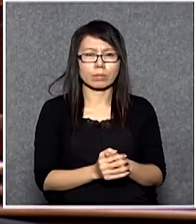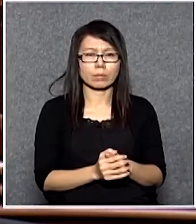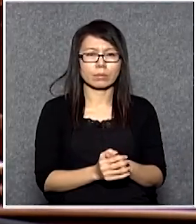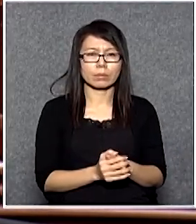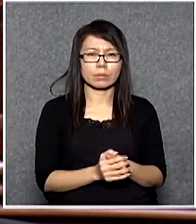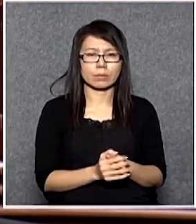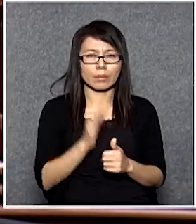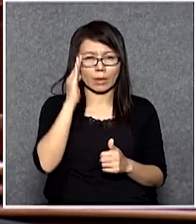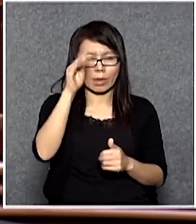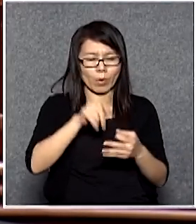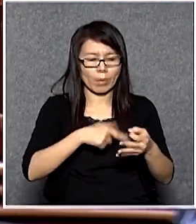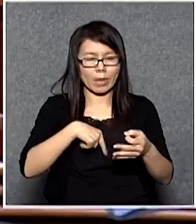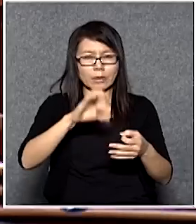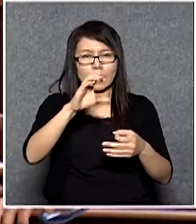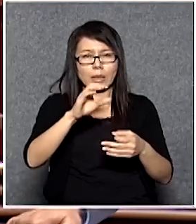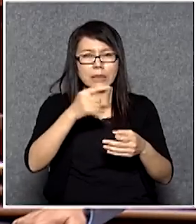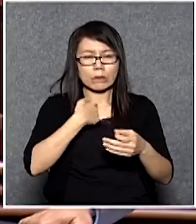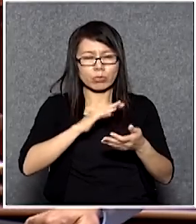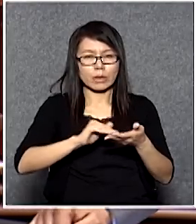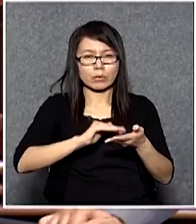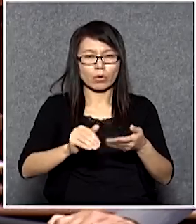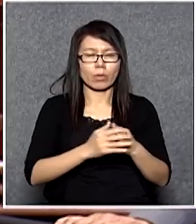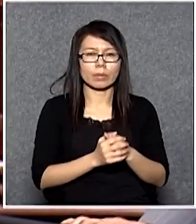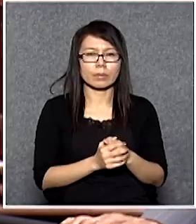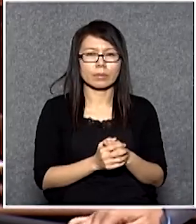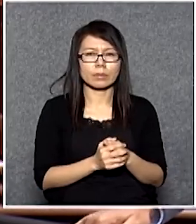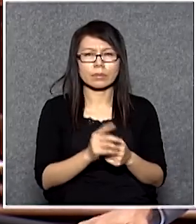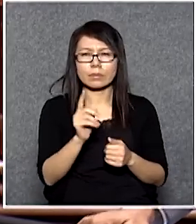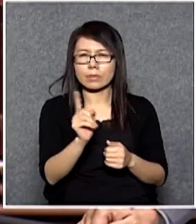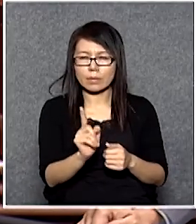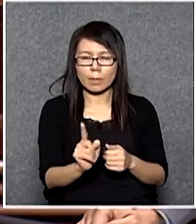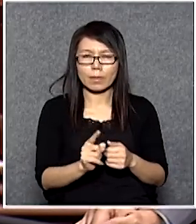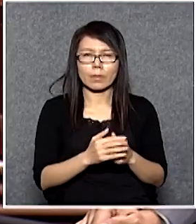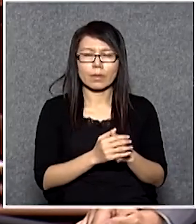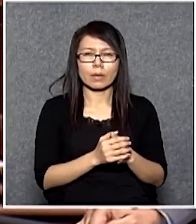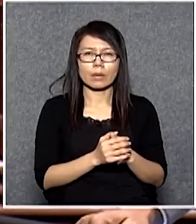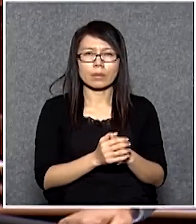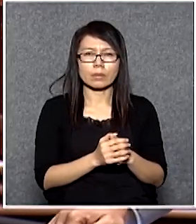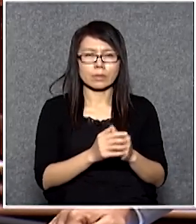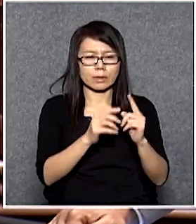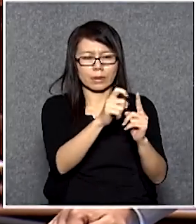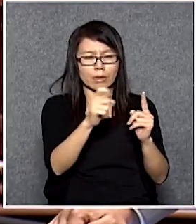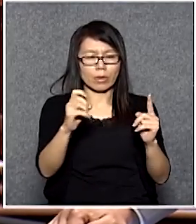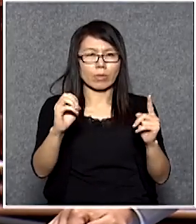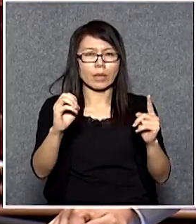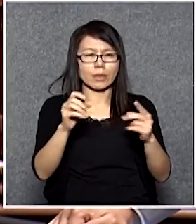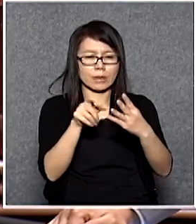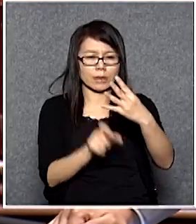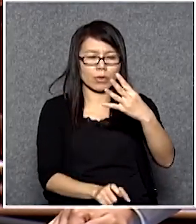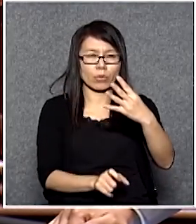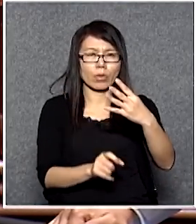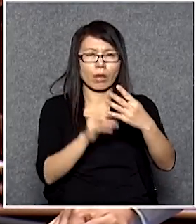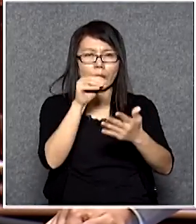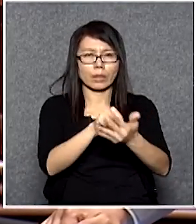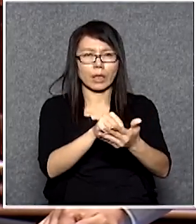我希望陳議員搞清楚為什麼在1990年4月份定